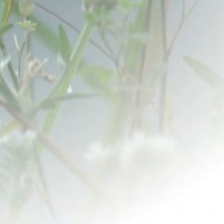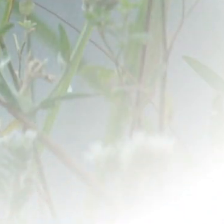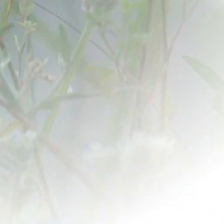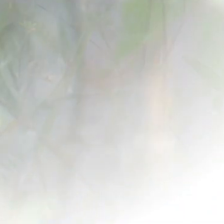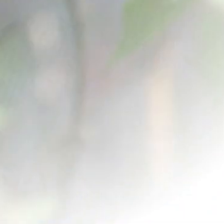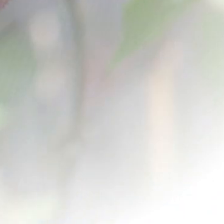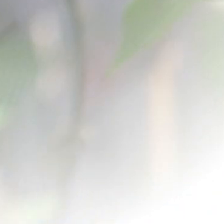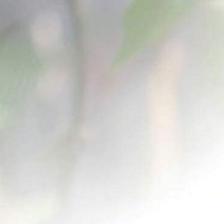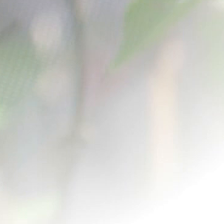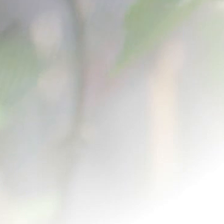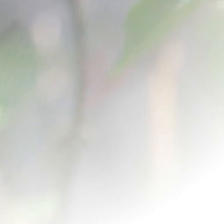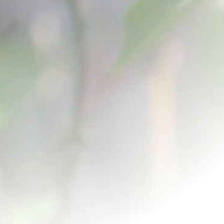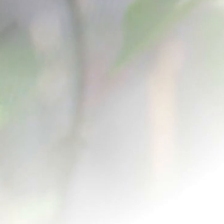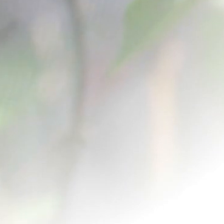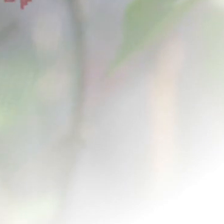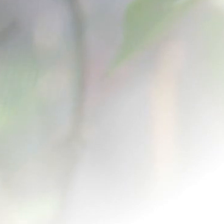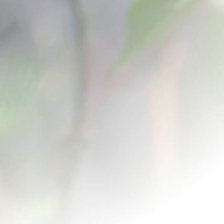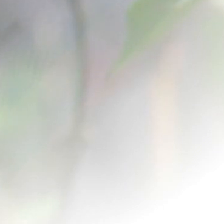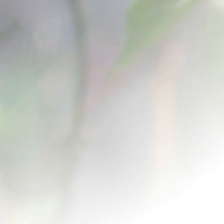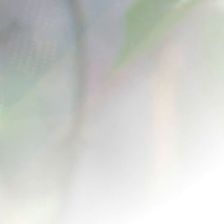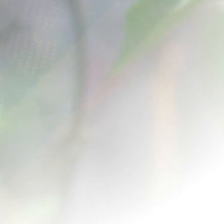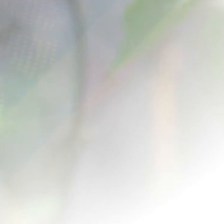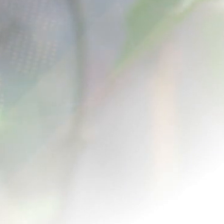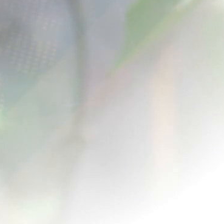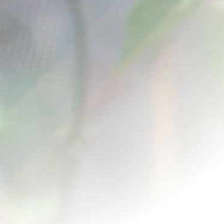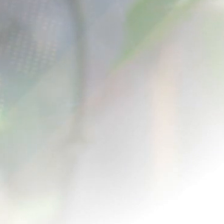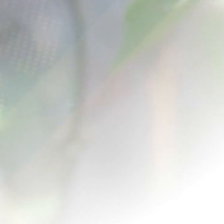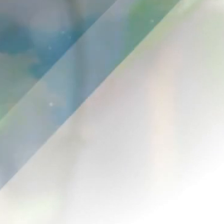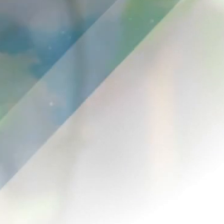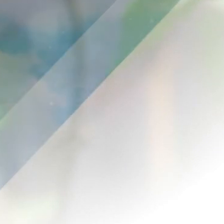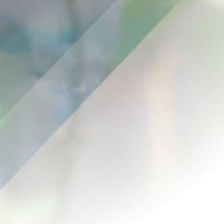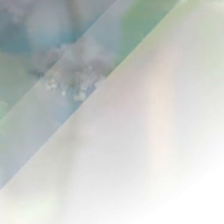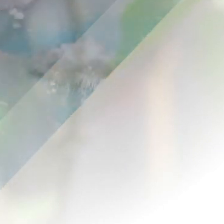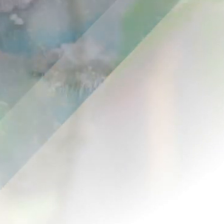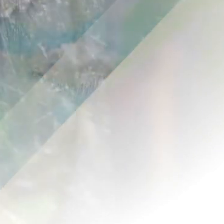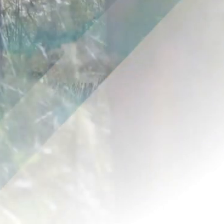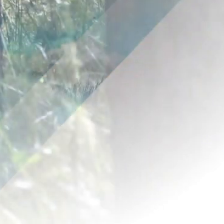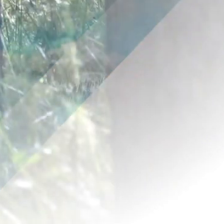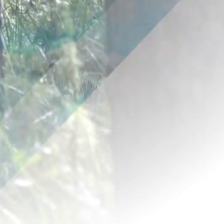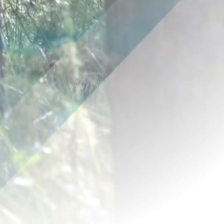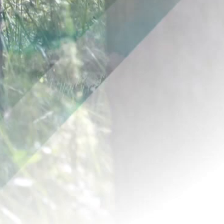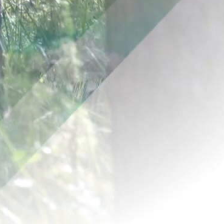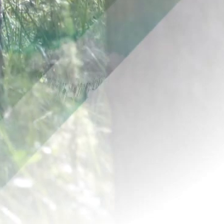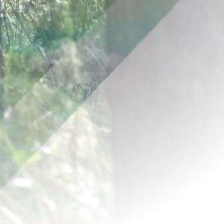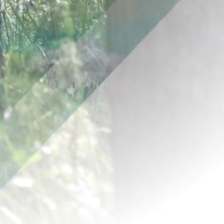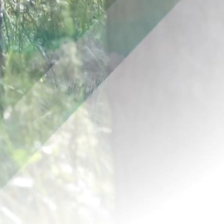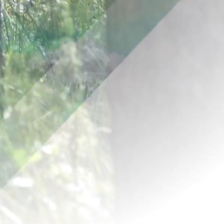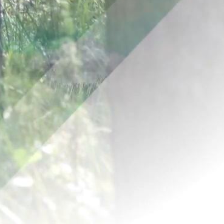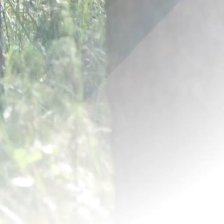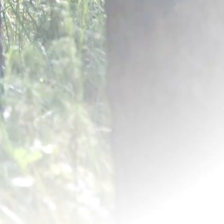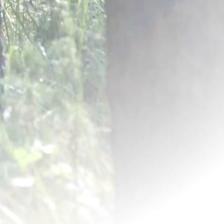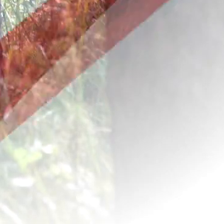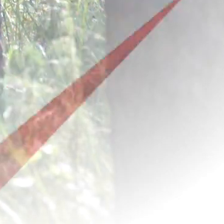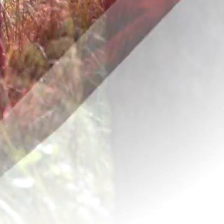дзень выносіць з хаты усякае ламачча і непатрэбшчыну, тое, што ўжо нельга адрамантаваць, а вечарам усё гэта спальвалі